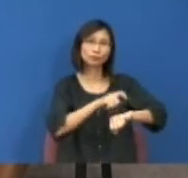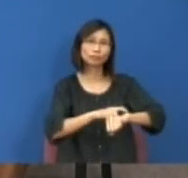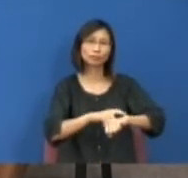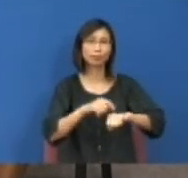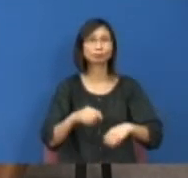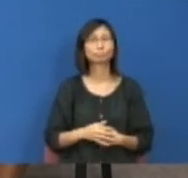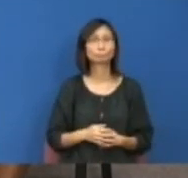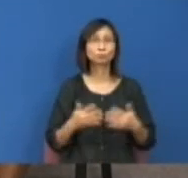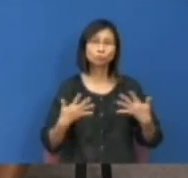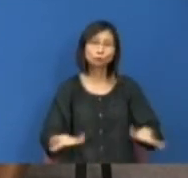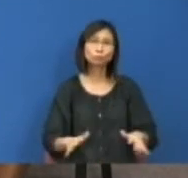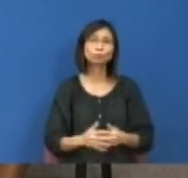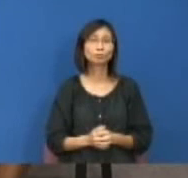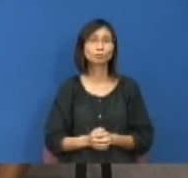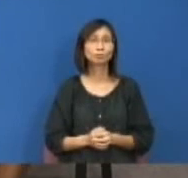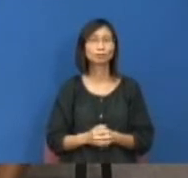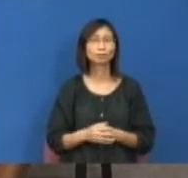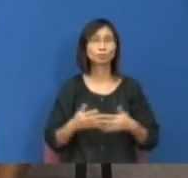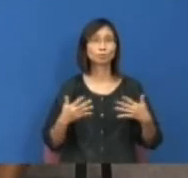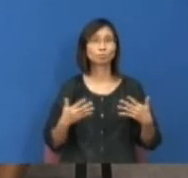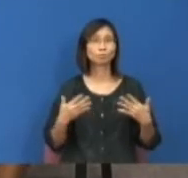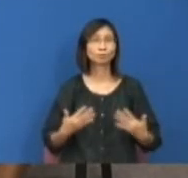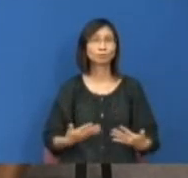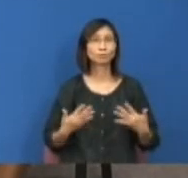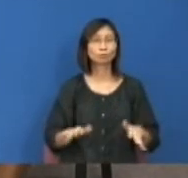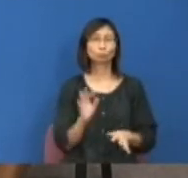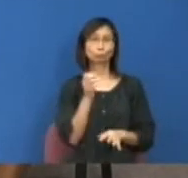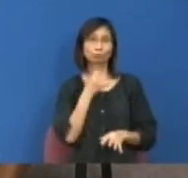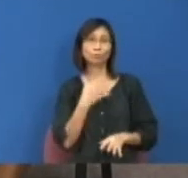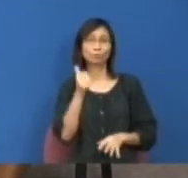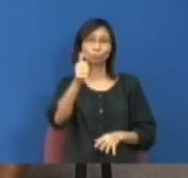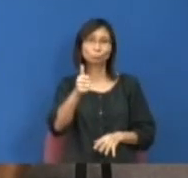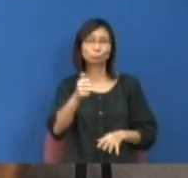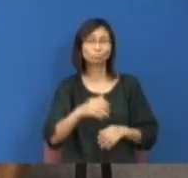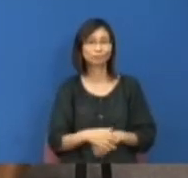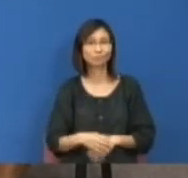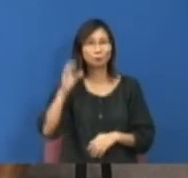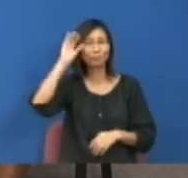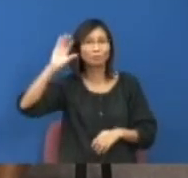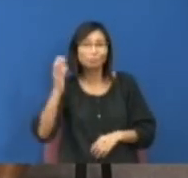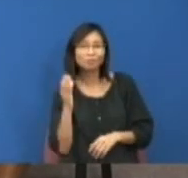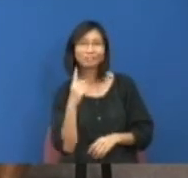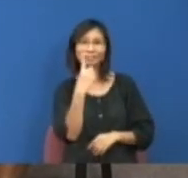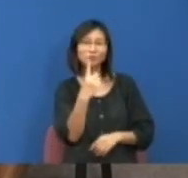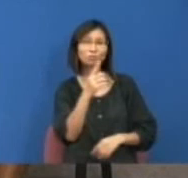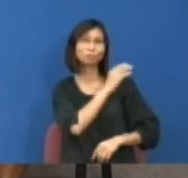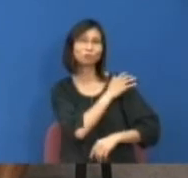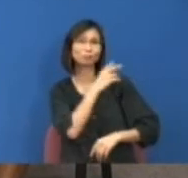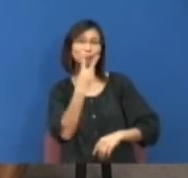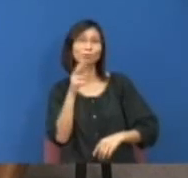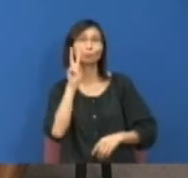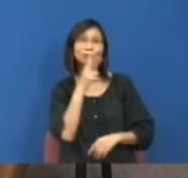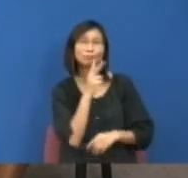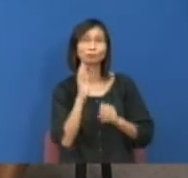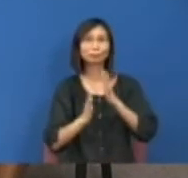止。咁就未結束之前，先多謝阿 Bonnie 啦。今日咧係一個人頂兩個角色啦，我哋做依一個手語